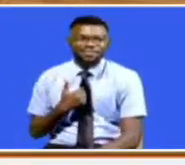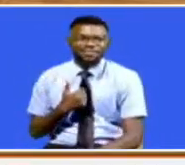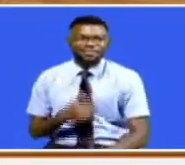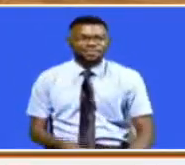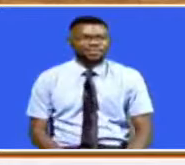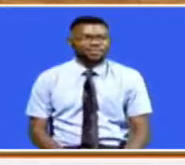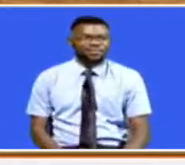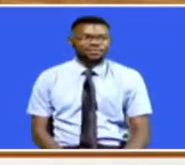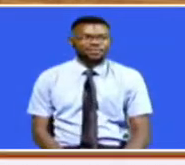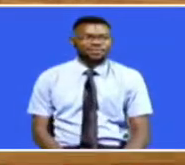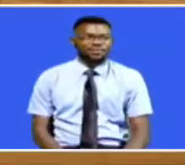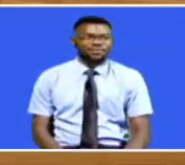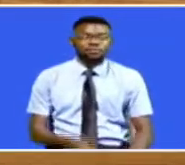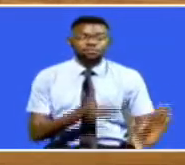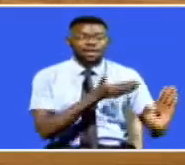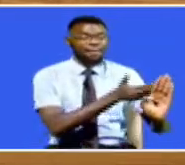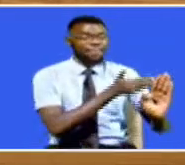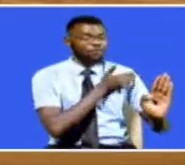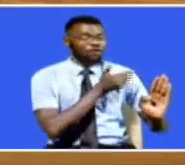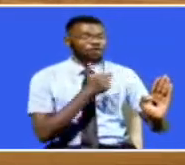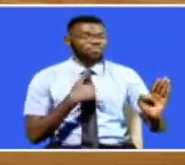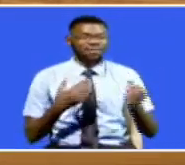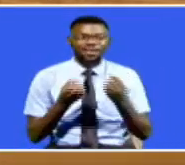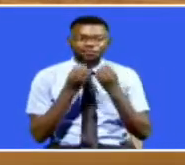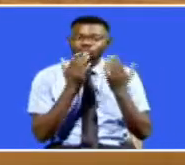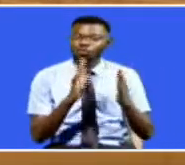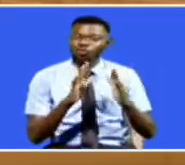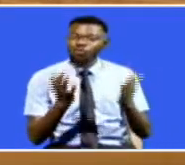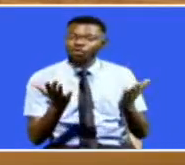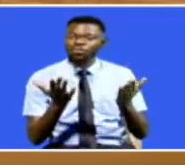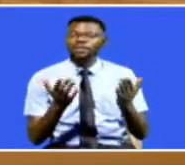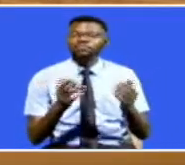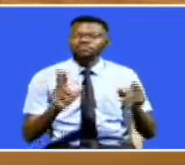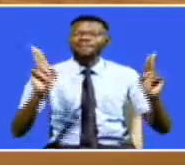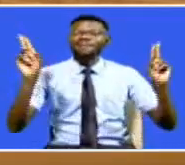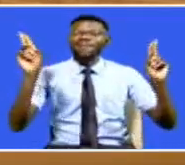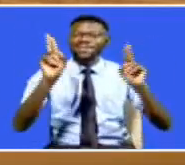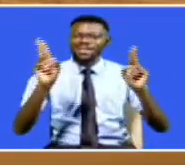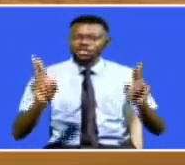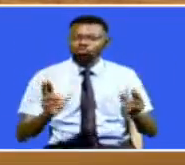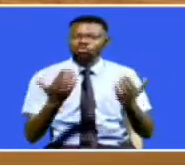Mtazamaji, kama nilivyoanza kukuarifu pale, leo ni siku ya watoto ulimwenguni na bila shaka nitakuacha na makala.